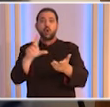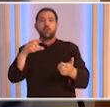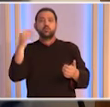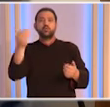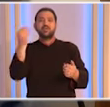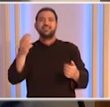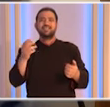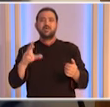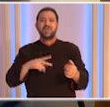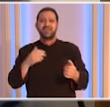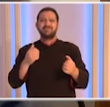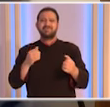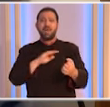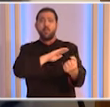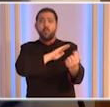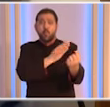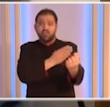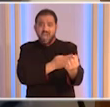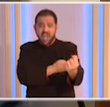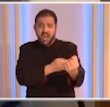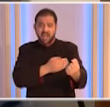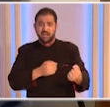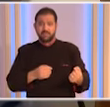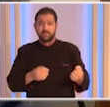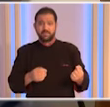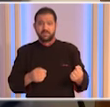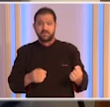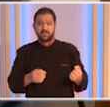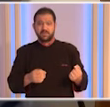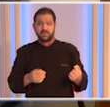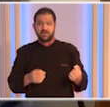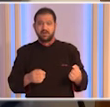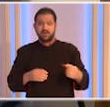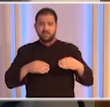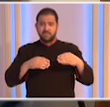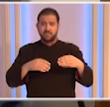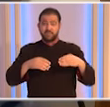darul lui Dumnezeu este atât de puternic că